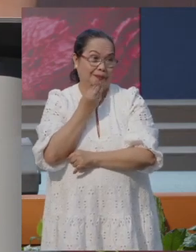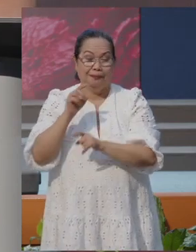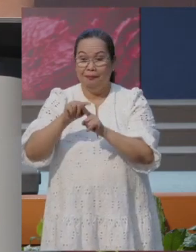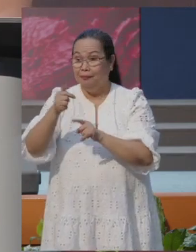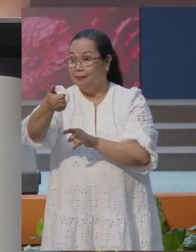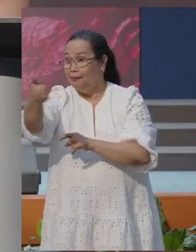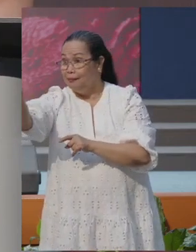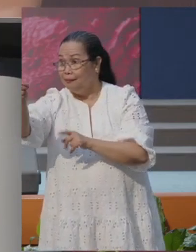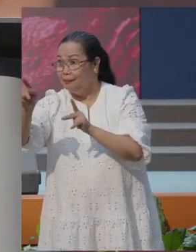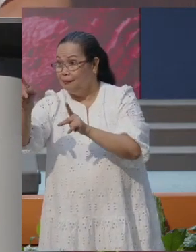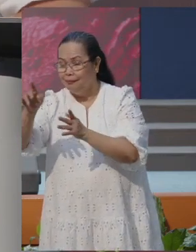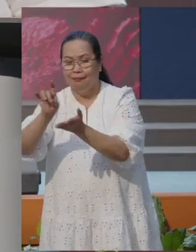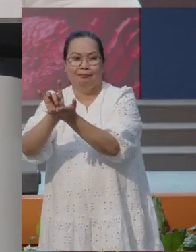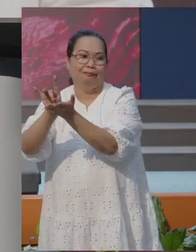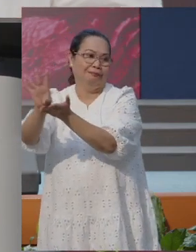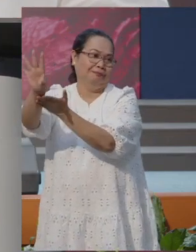enemy.